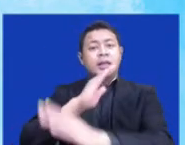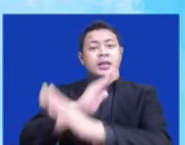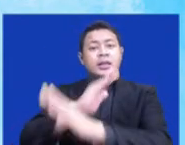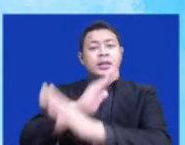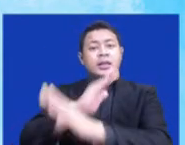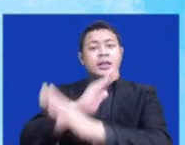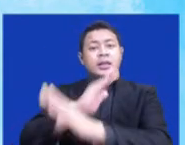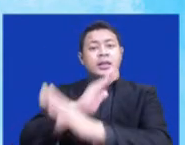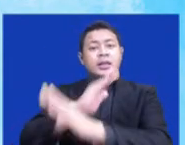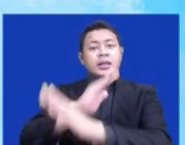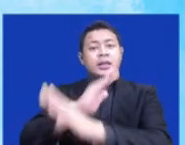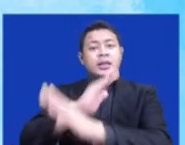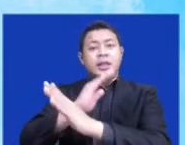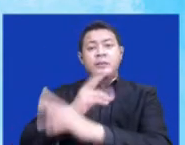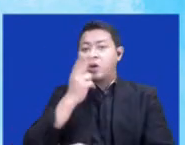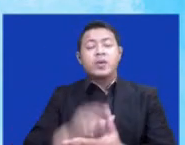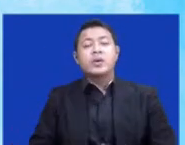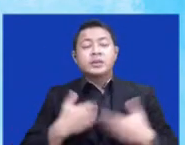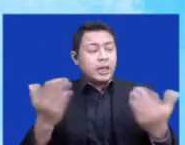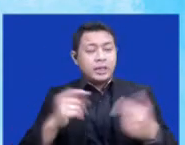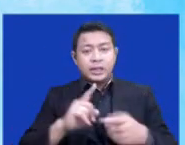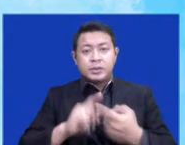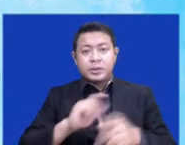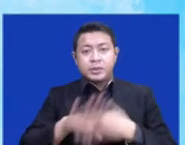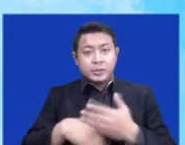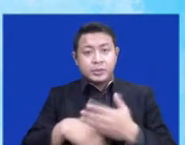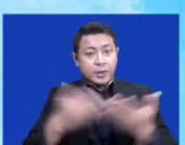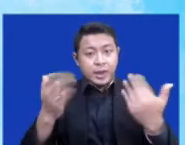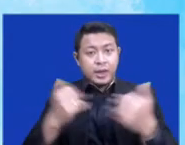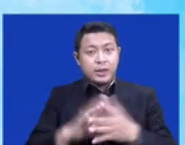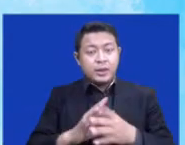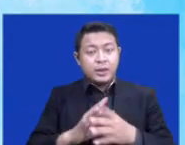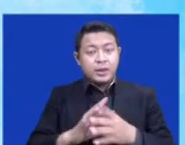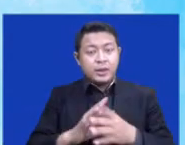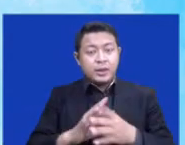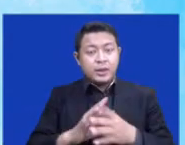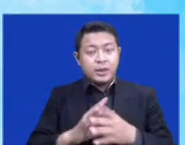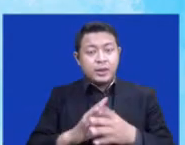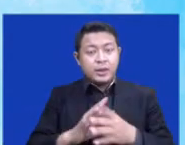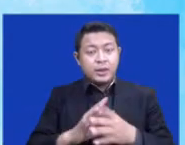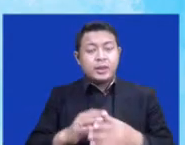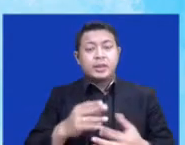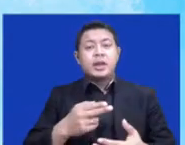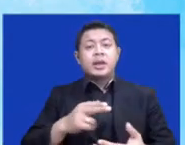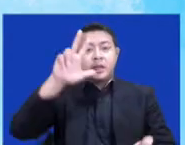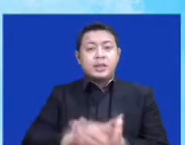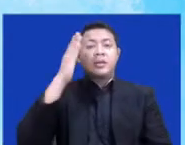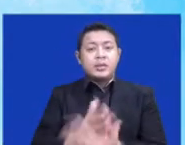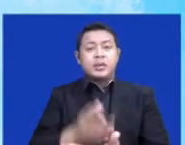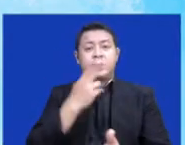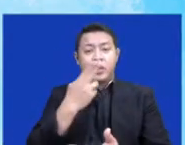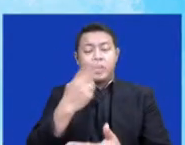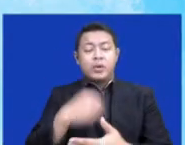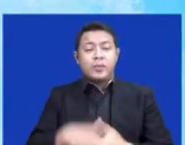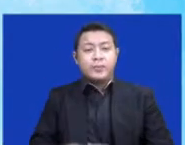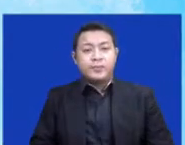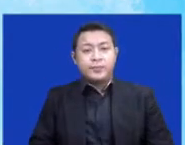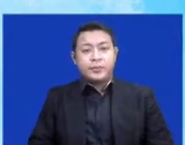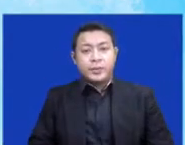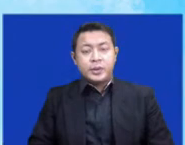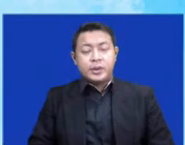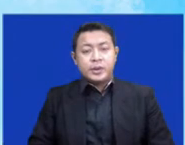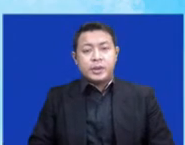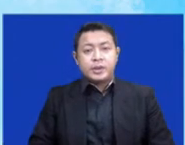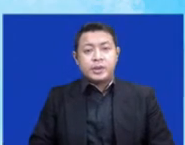pengen ngajakin untuk teman-teman semua, yuk kita berkomitmen untuk berhenti merokok, untuk jadi pemenang. Jadi sama kayak